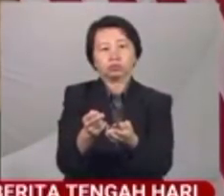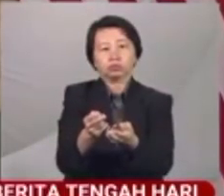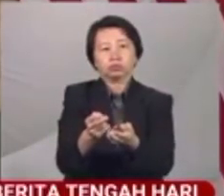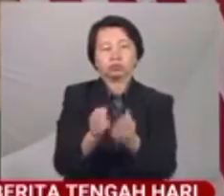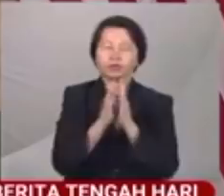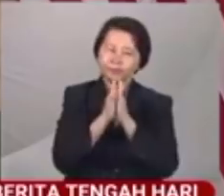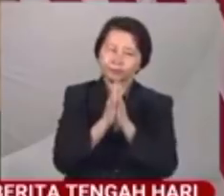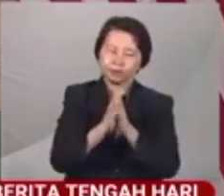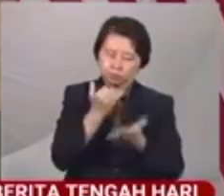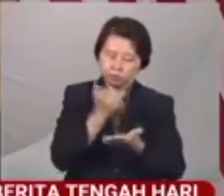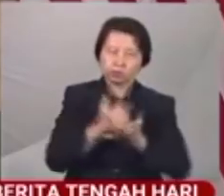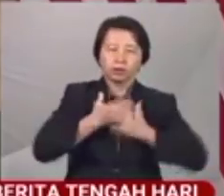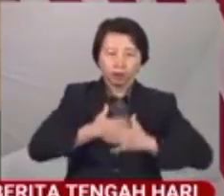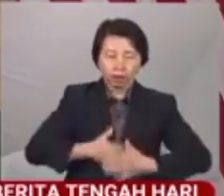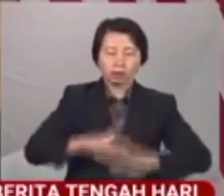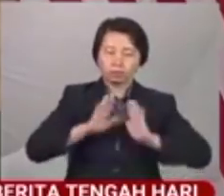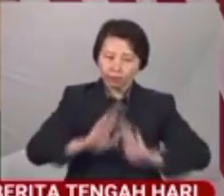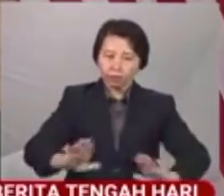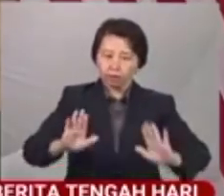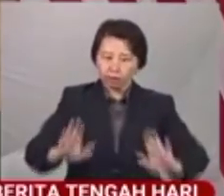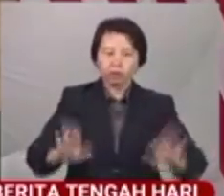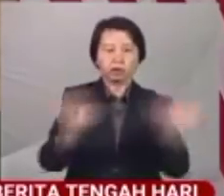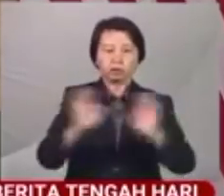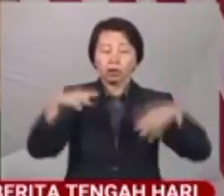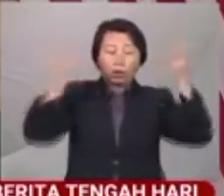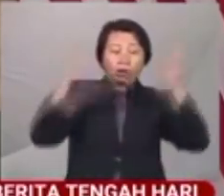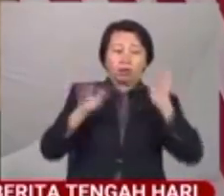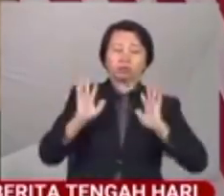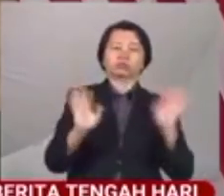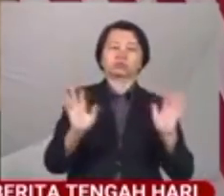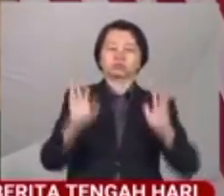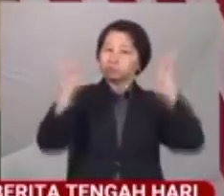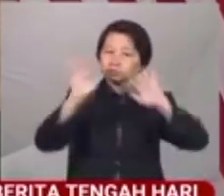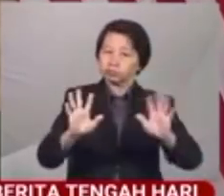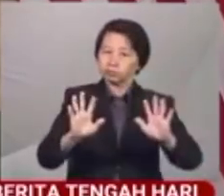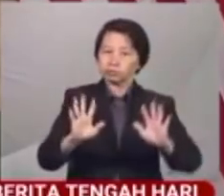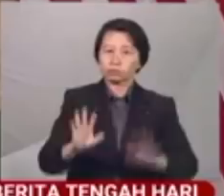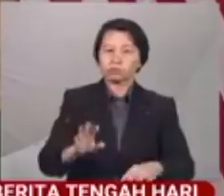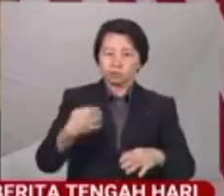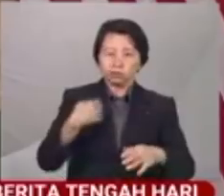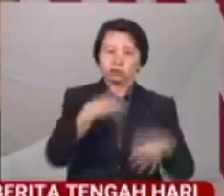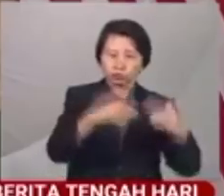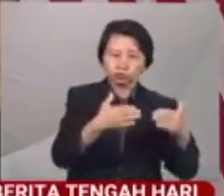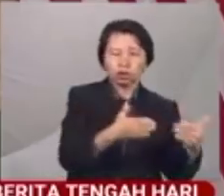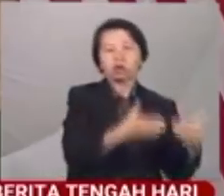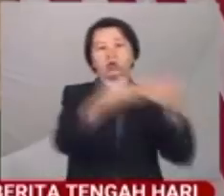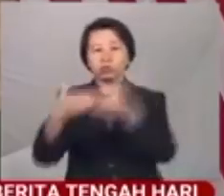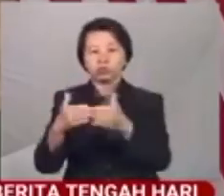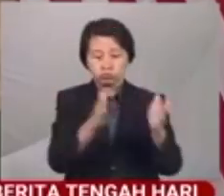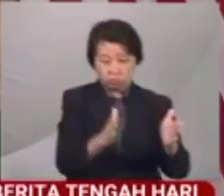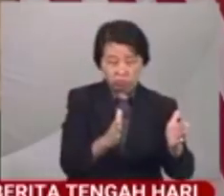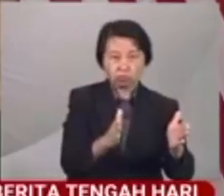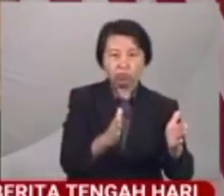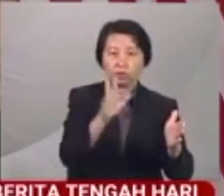Hai please stay come edon pendek you know I have Extended the Movement control